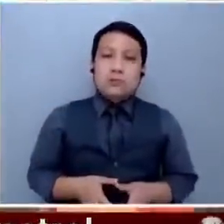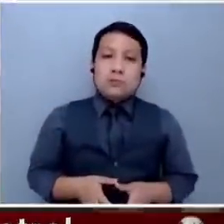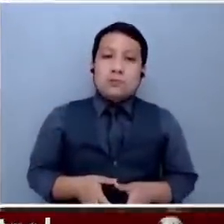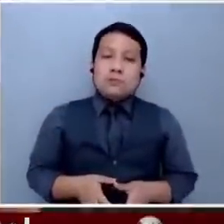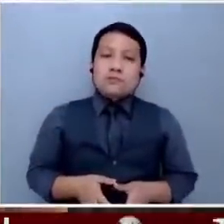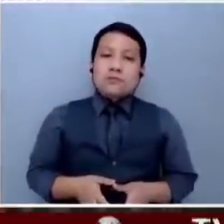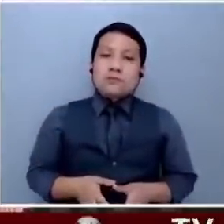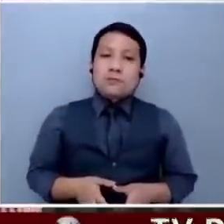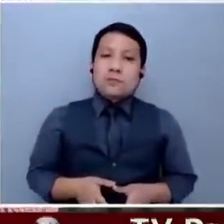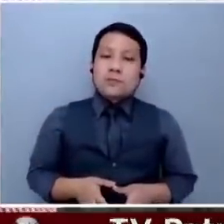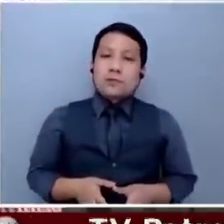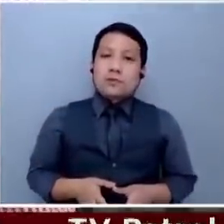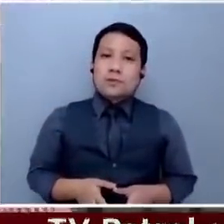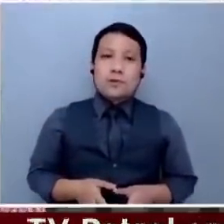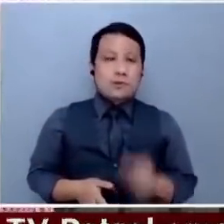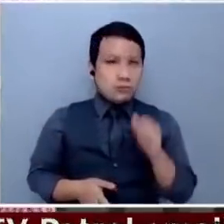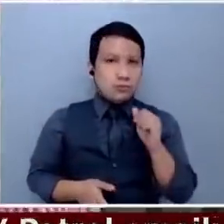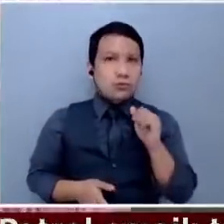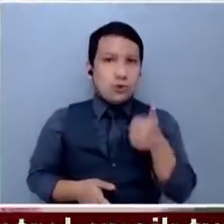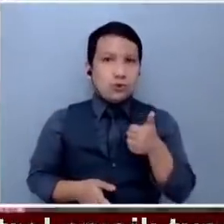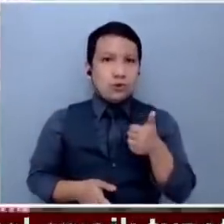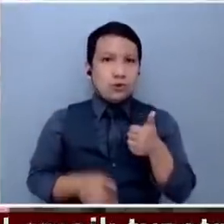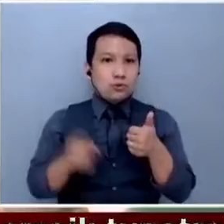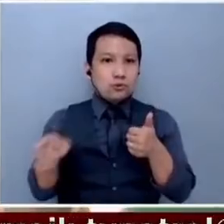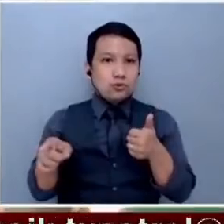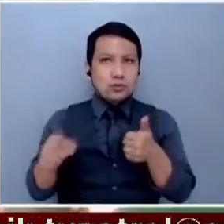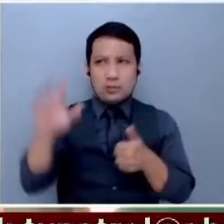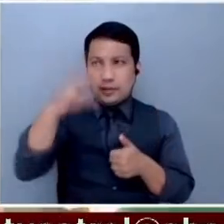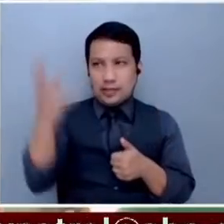Bukas, lalawigan naman ang Batangas ang ruta ng tambalang